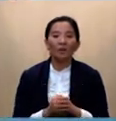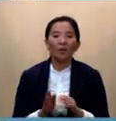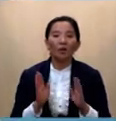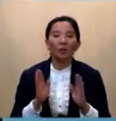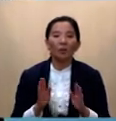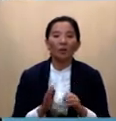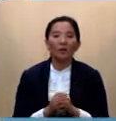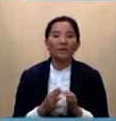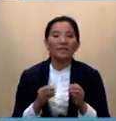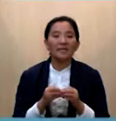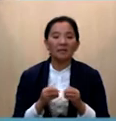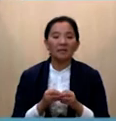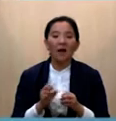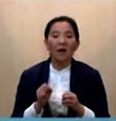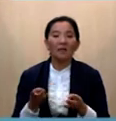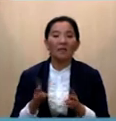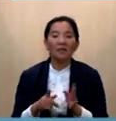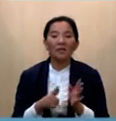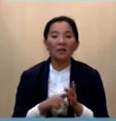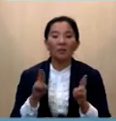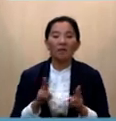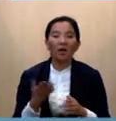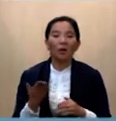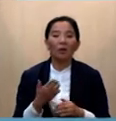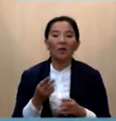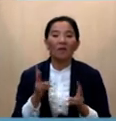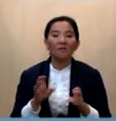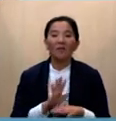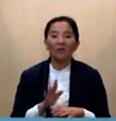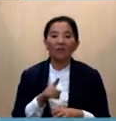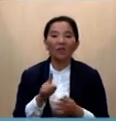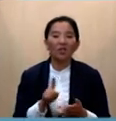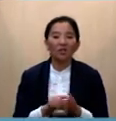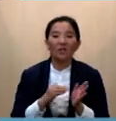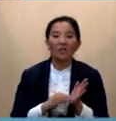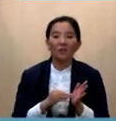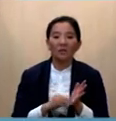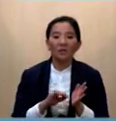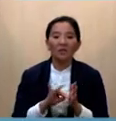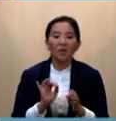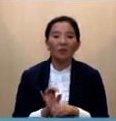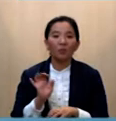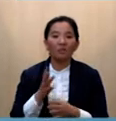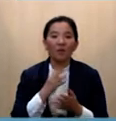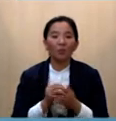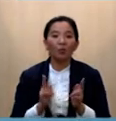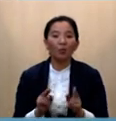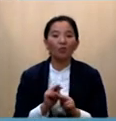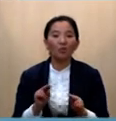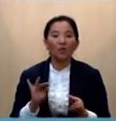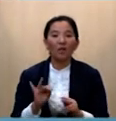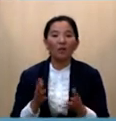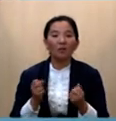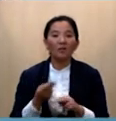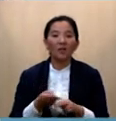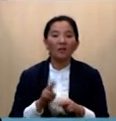только 10. Остальные 7 правил, которые не назвал, вы должны написать и отправить своему учителю и